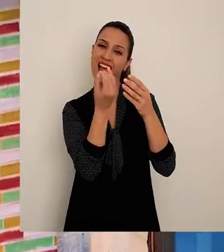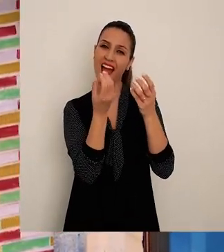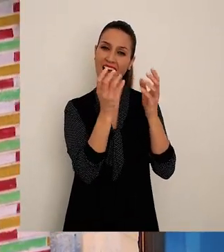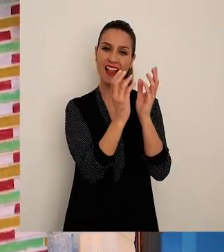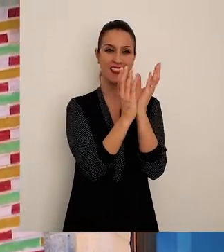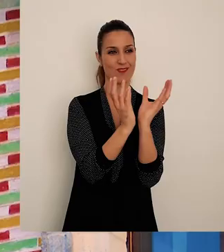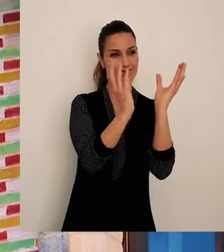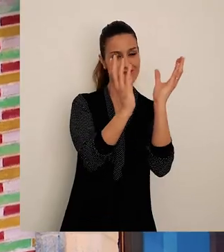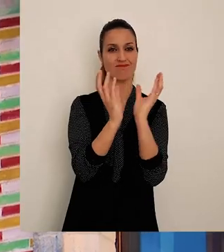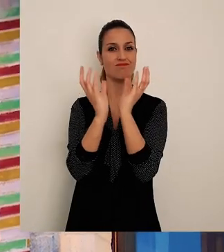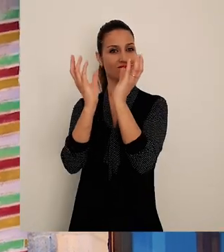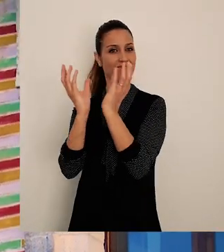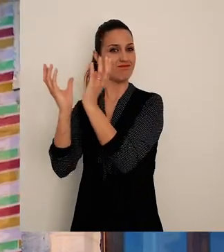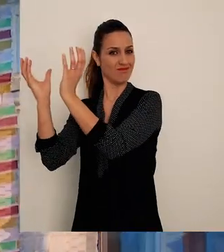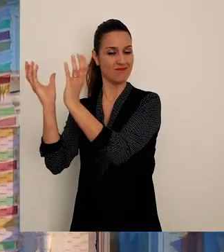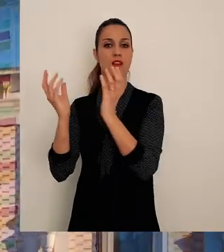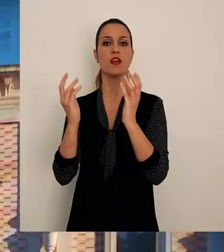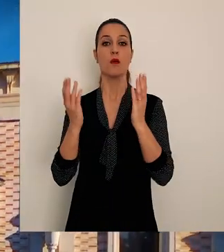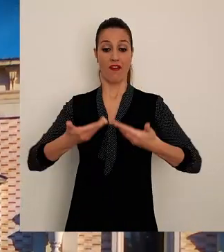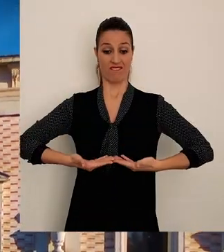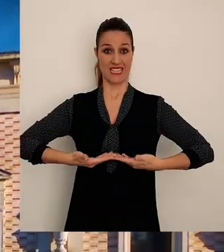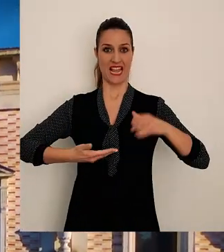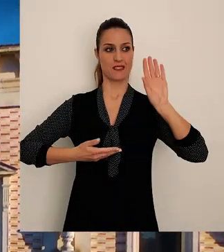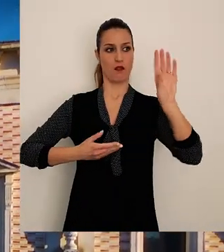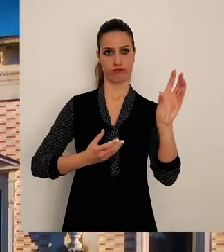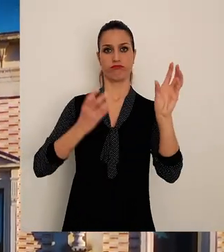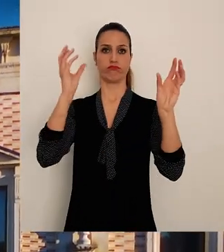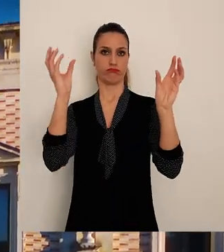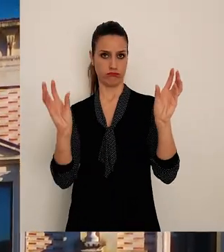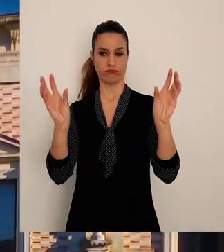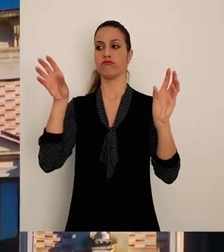vegetale presenti ai lati delle finestre.